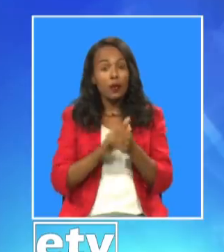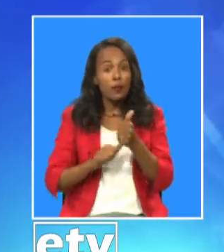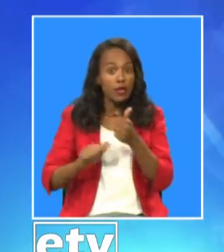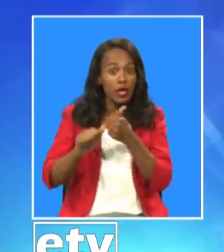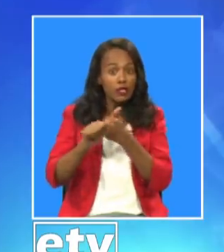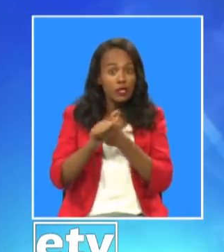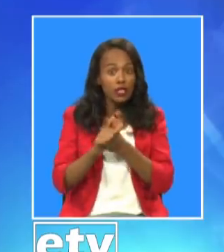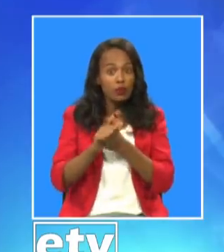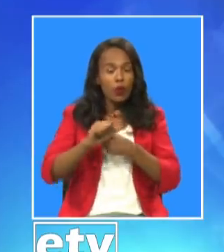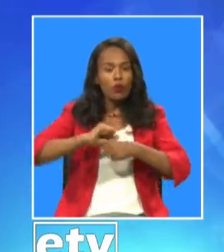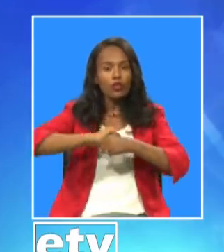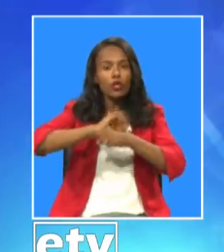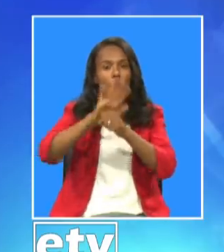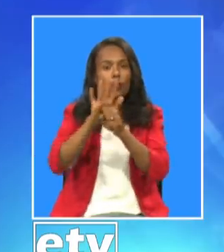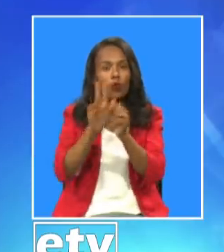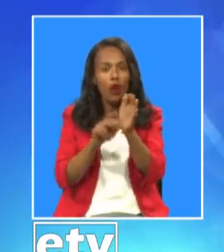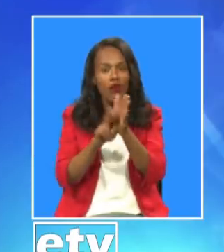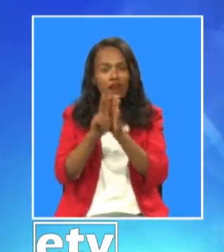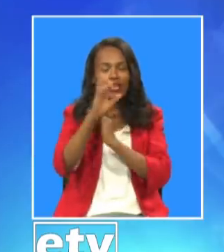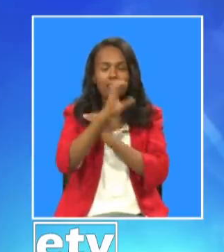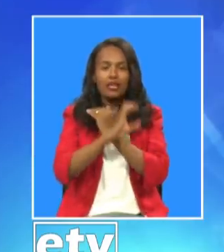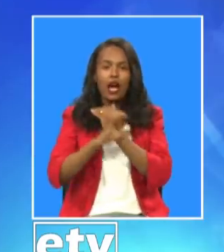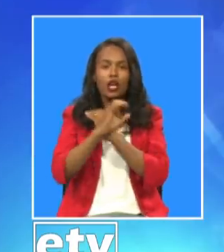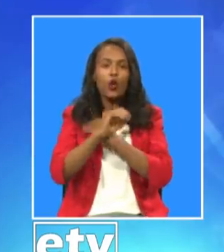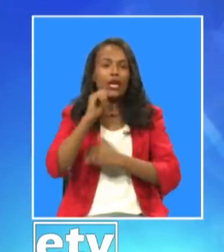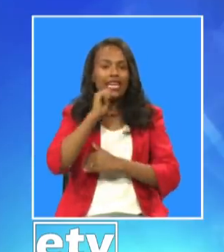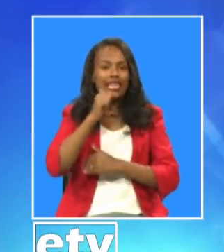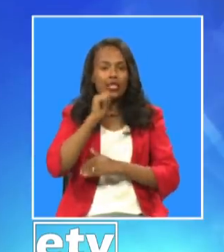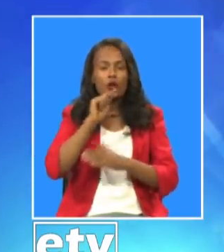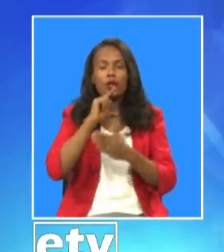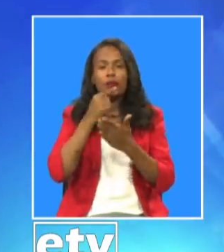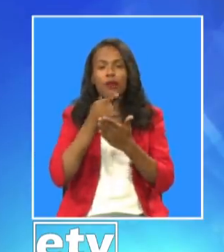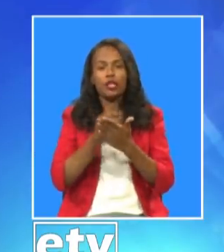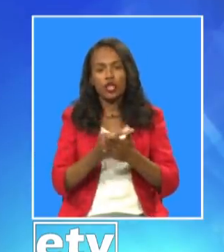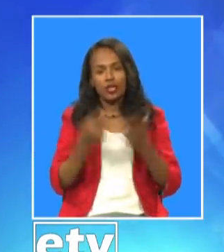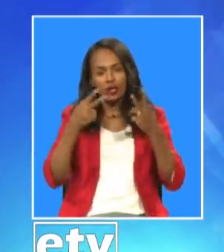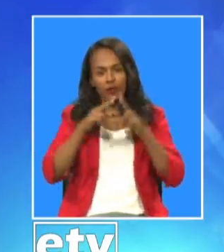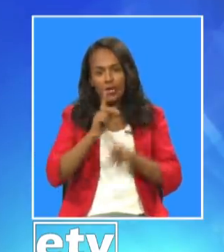የምናስቀድመው የኮሮና ቫይረስ ሀገራዊ ለታዊ መረጃ ነው።